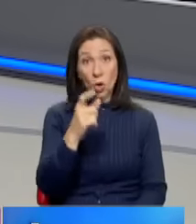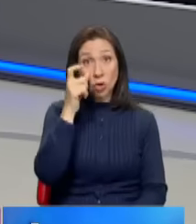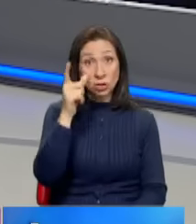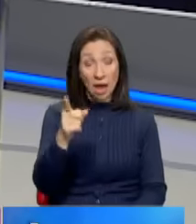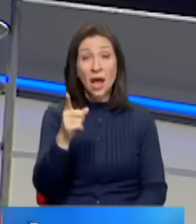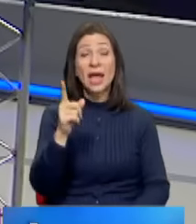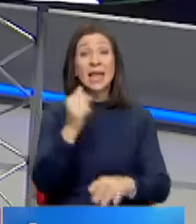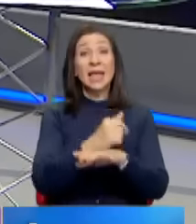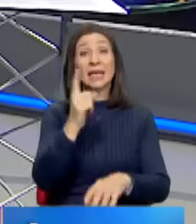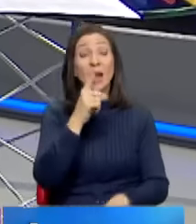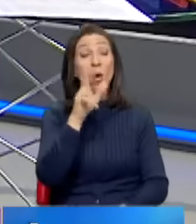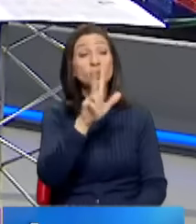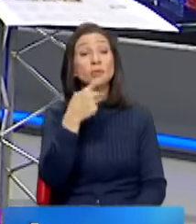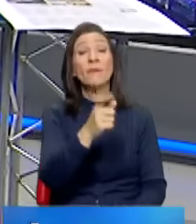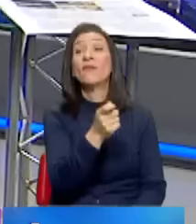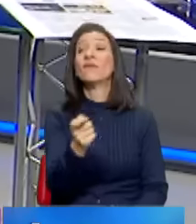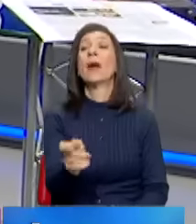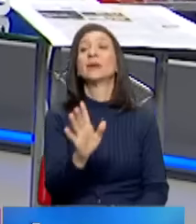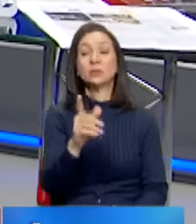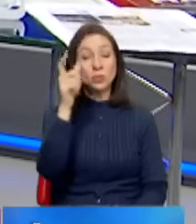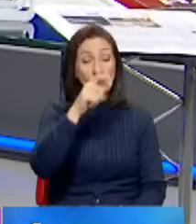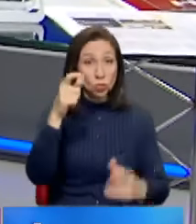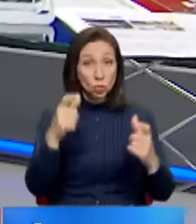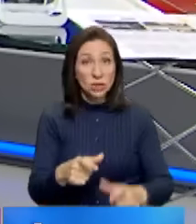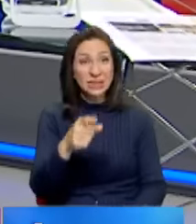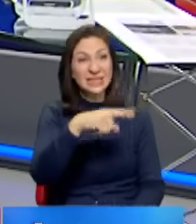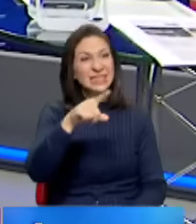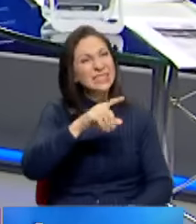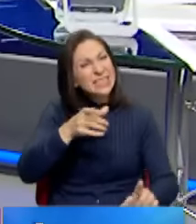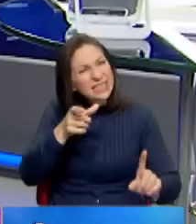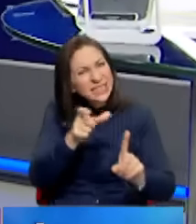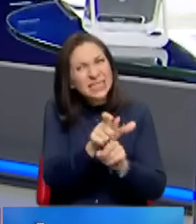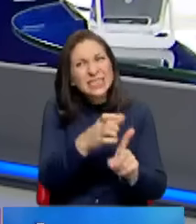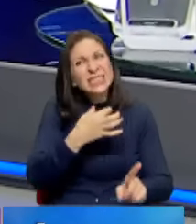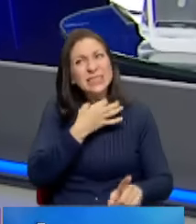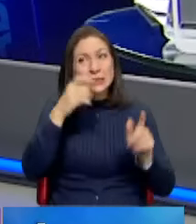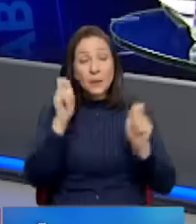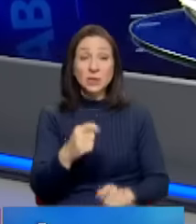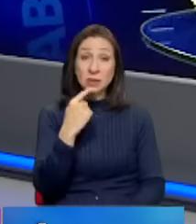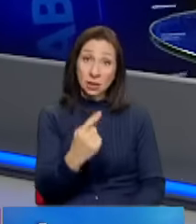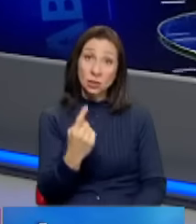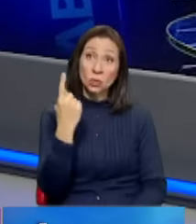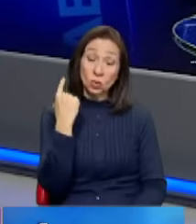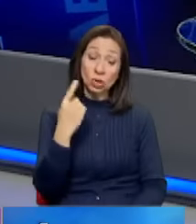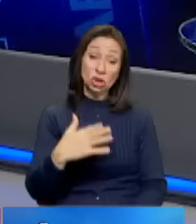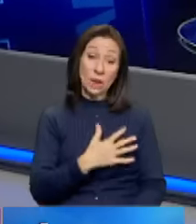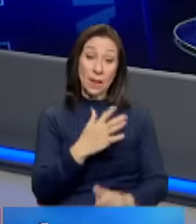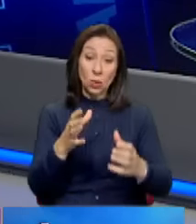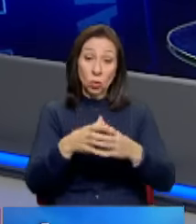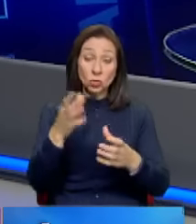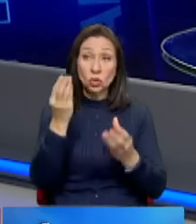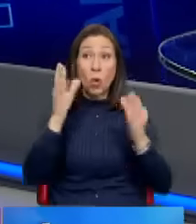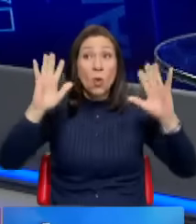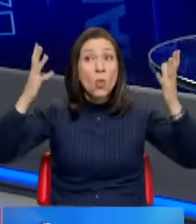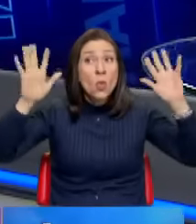ve iktidara eğer 30 vermezseniz bu memleketi size dar edeceğiz diye konuştu dün. CHP grubunda da